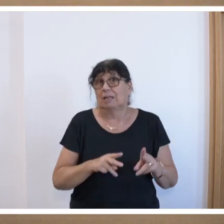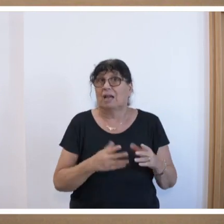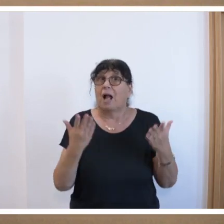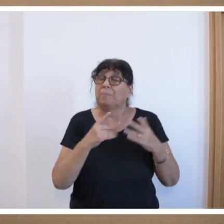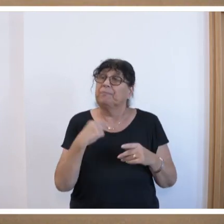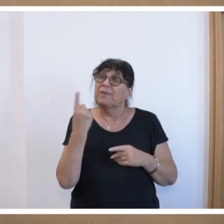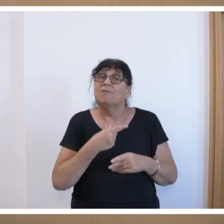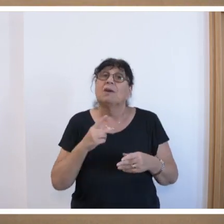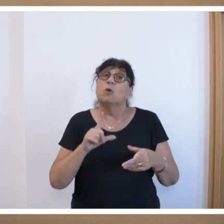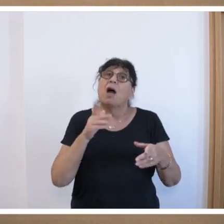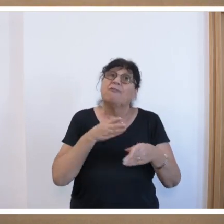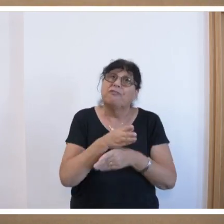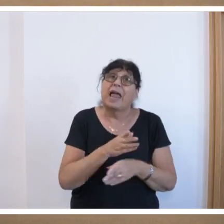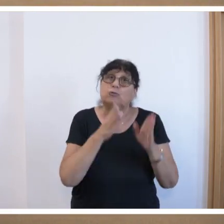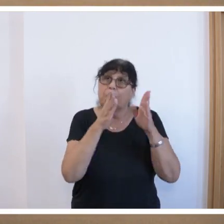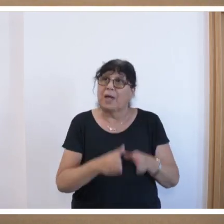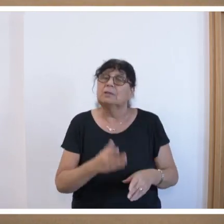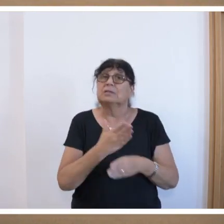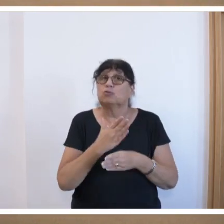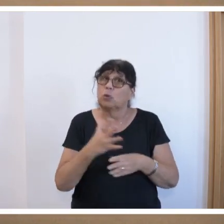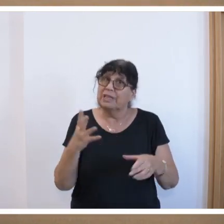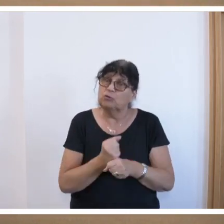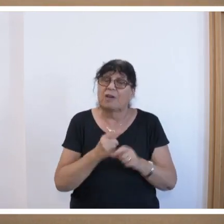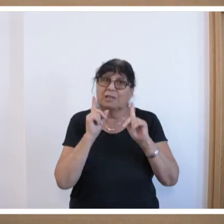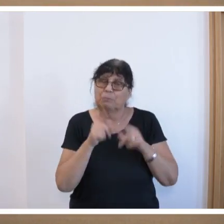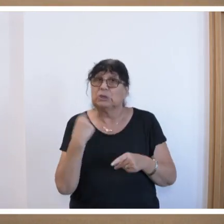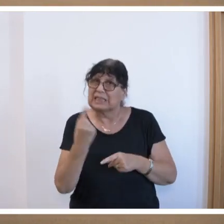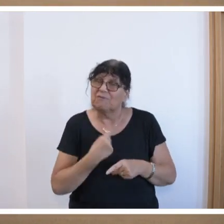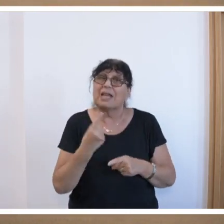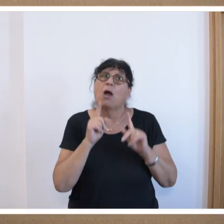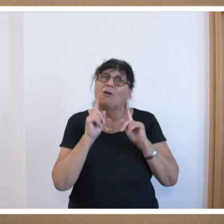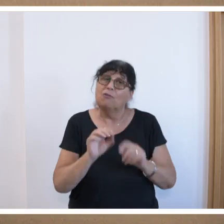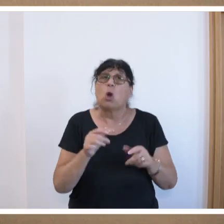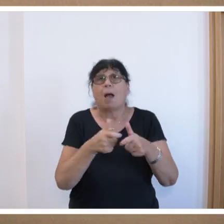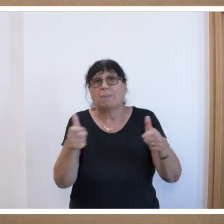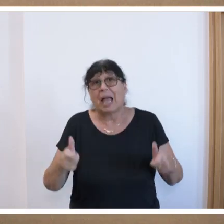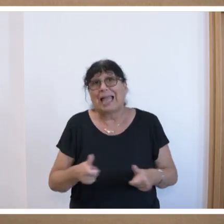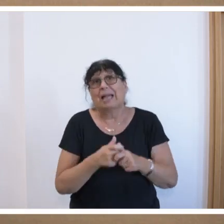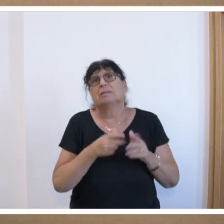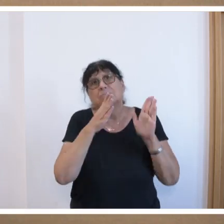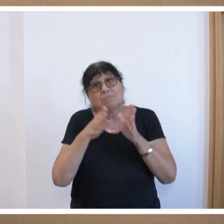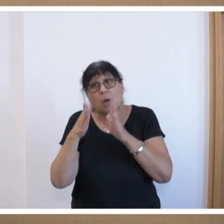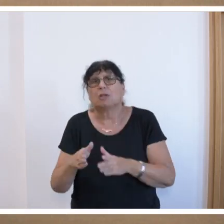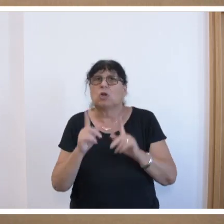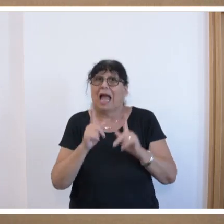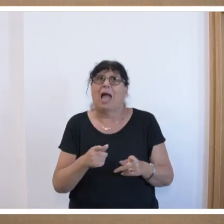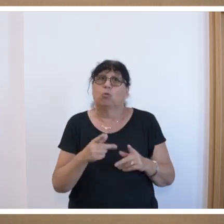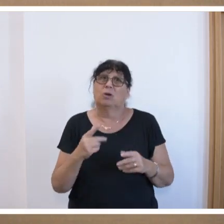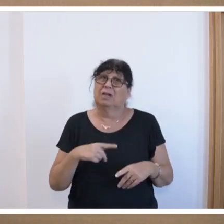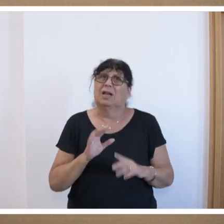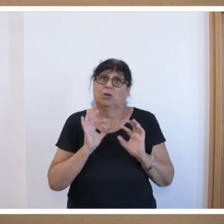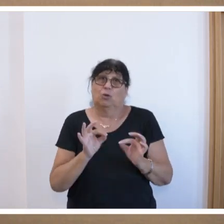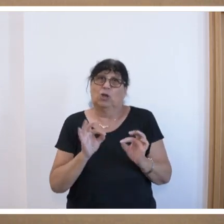bereits geschafft haben, muss über kurz oder lang auch für die Paketbranche gelten. An dieser Stelle positioniere ich